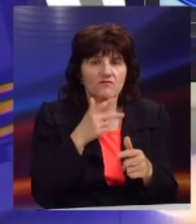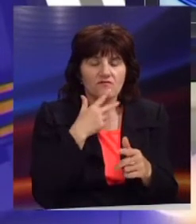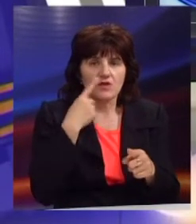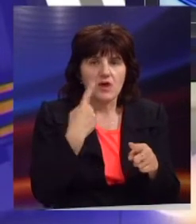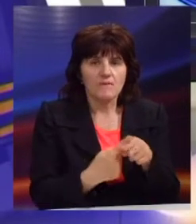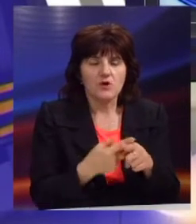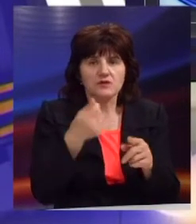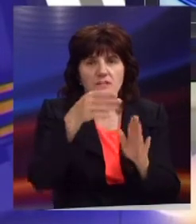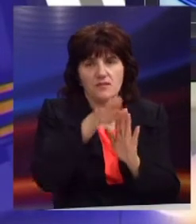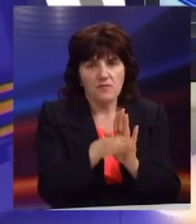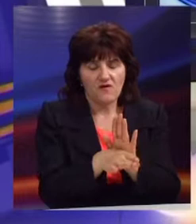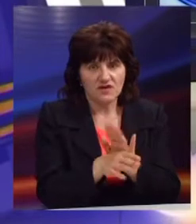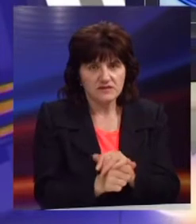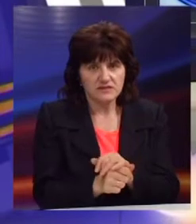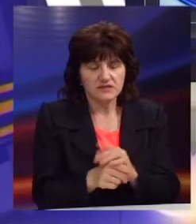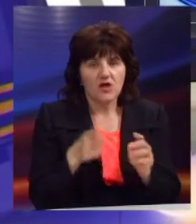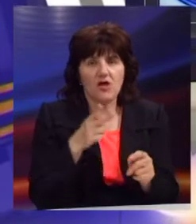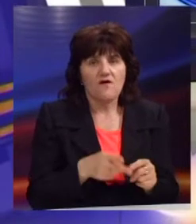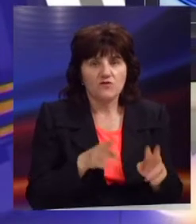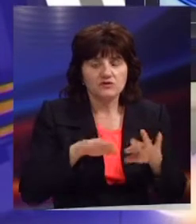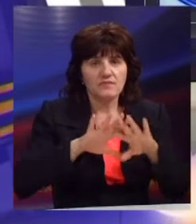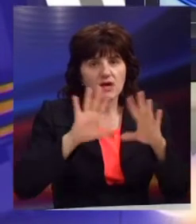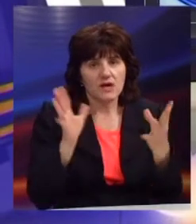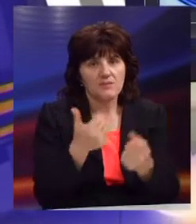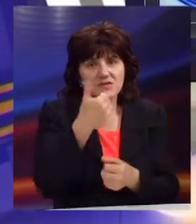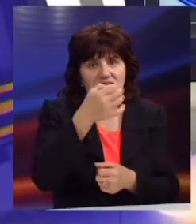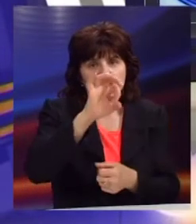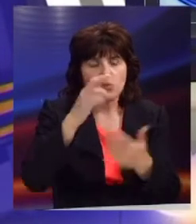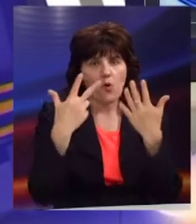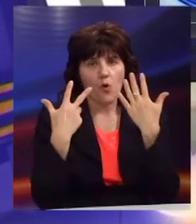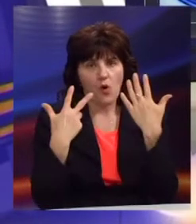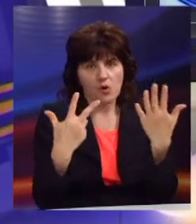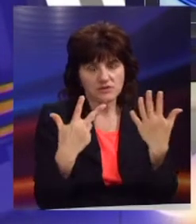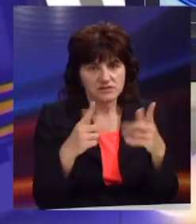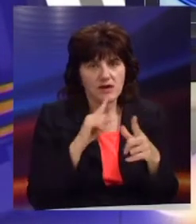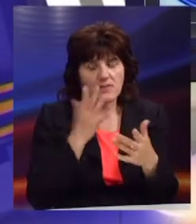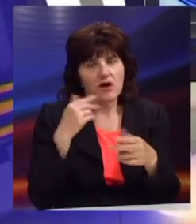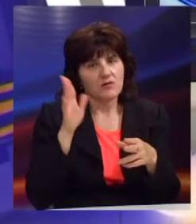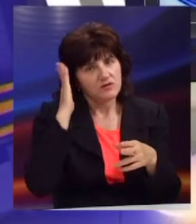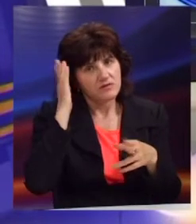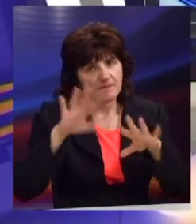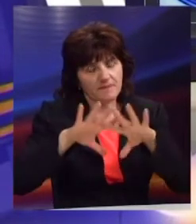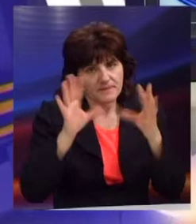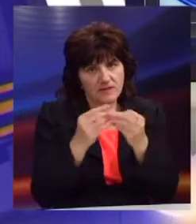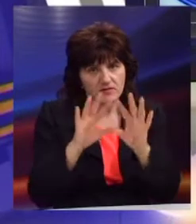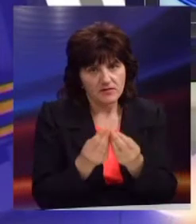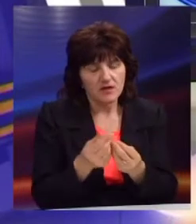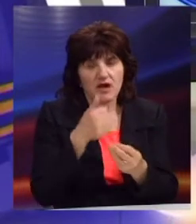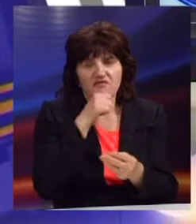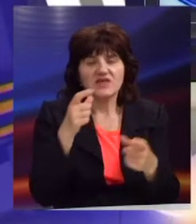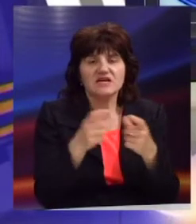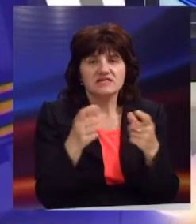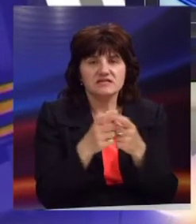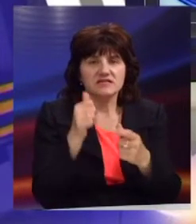predviđene i određene povlastice. Voz ukupno prima 108 putnika ukoliko se računaju i kušet kola i kupeji, a standardna